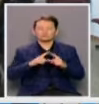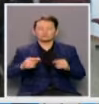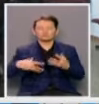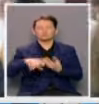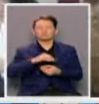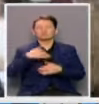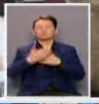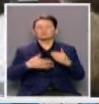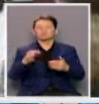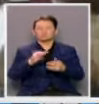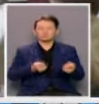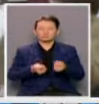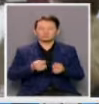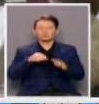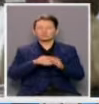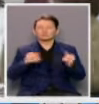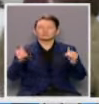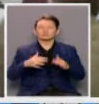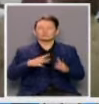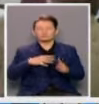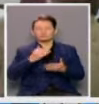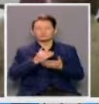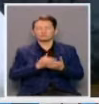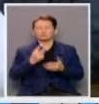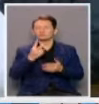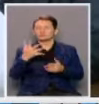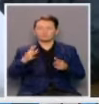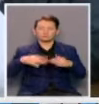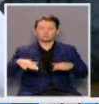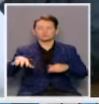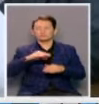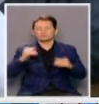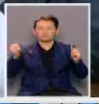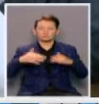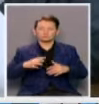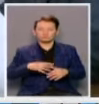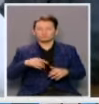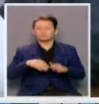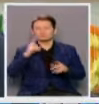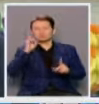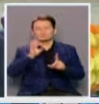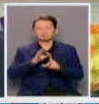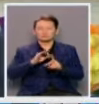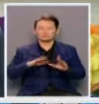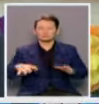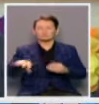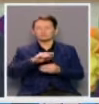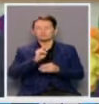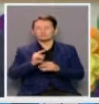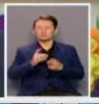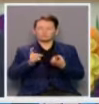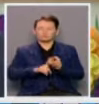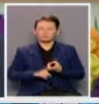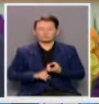инновациялық дамуын басқару деп аталатын шара аймақтың 25 мектеп басшысының басын қосты. Басты мақсат жаңартылған білім беру мазмұны